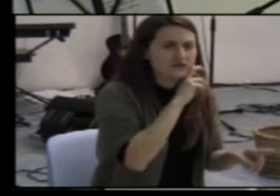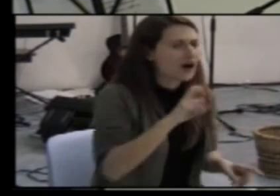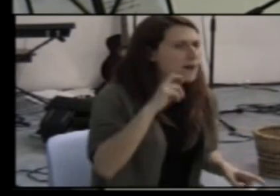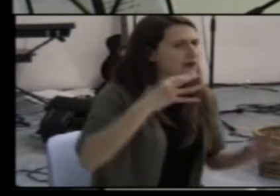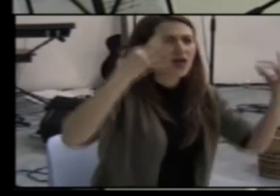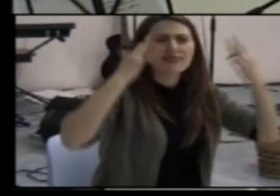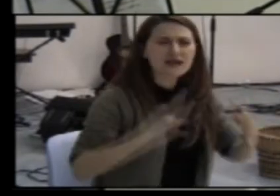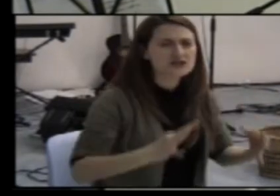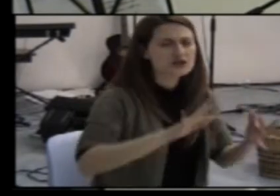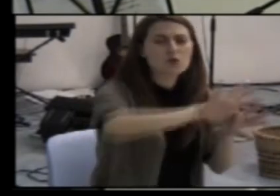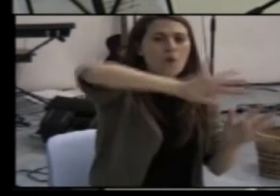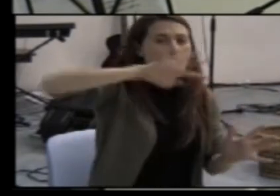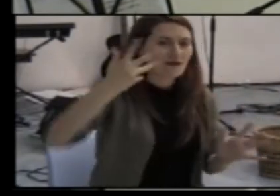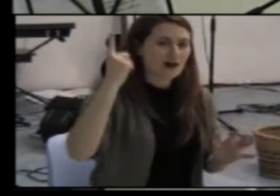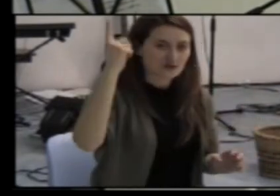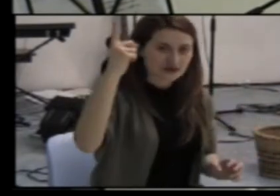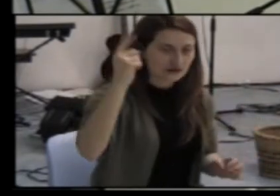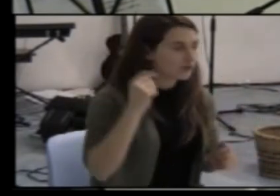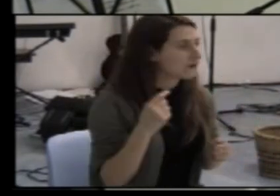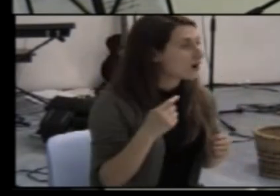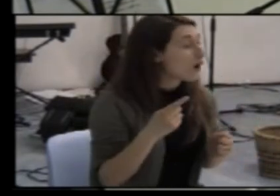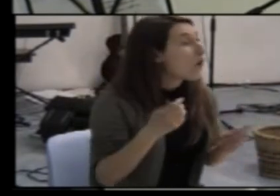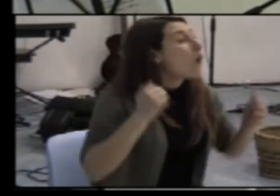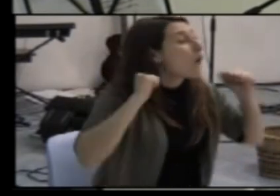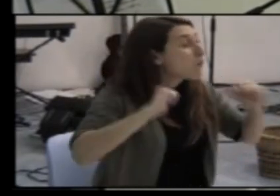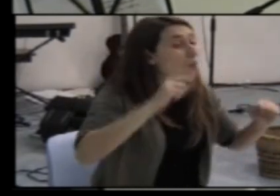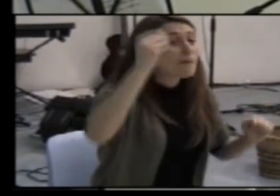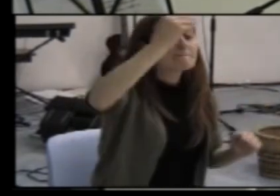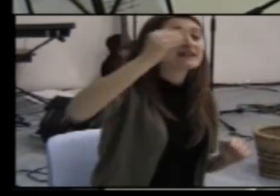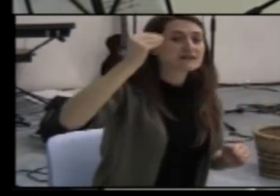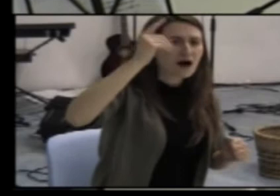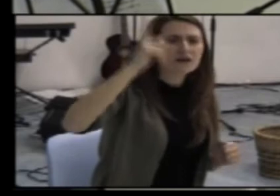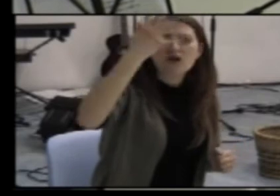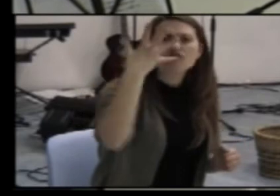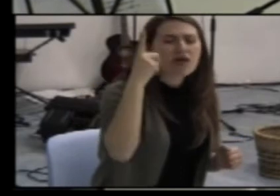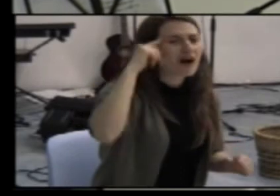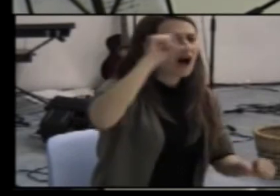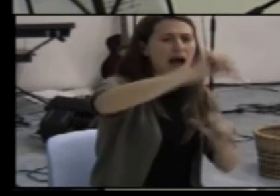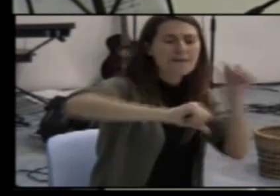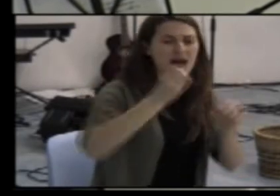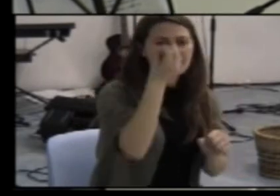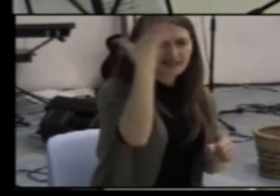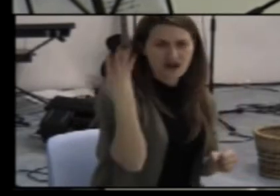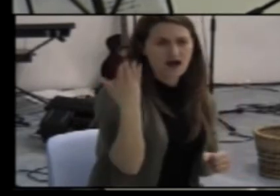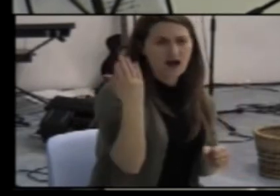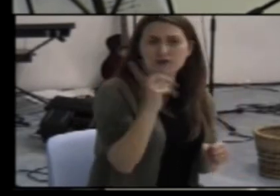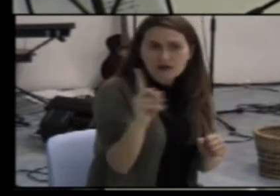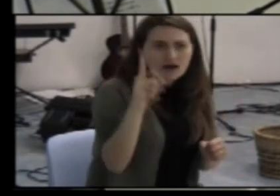fa? Vabbè, stavolta è andata così, però io ho la soluzione.